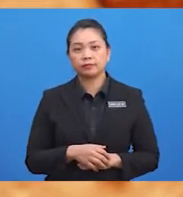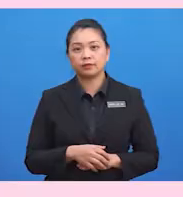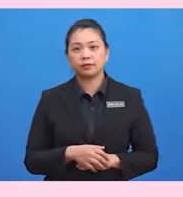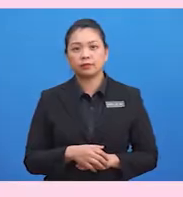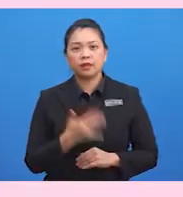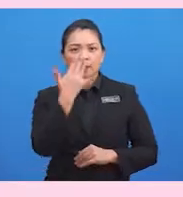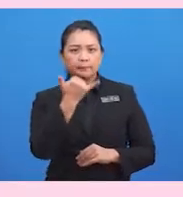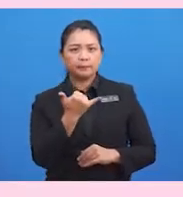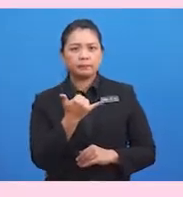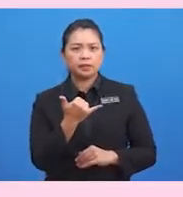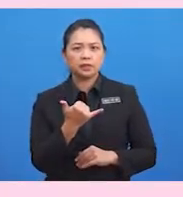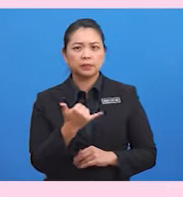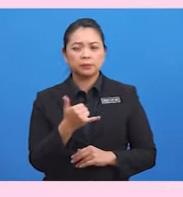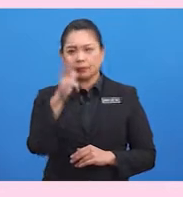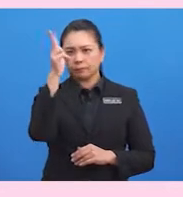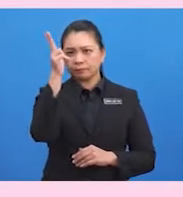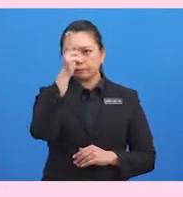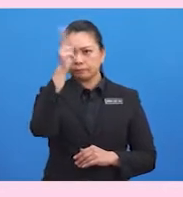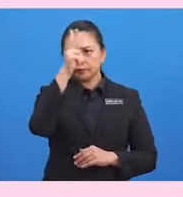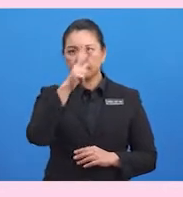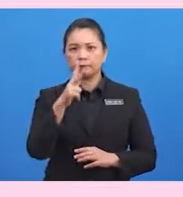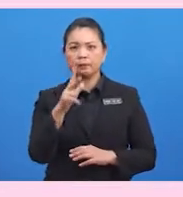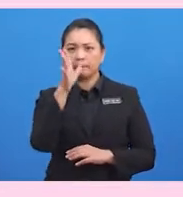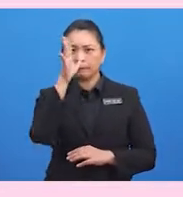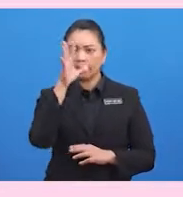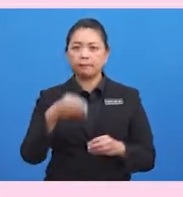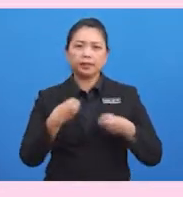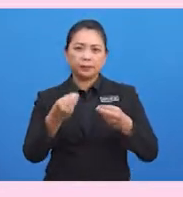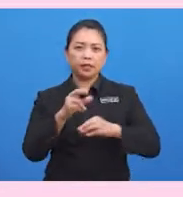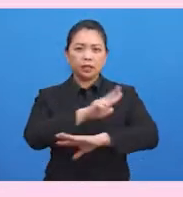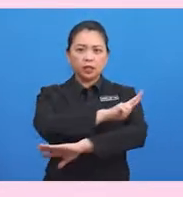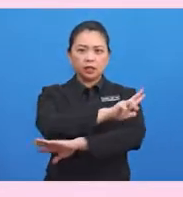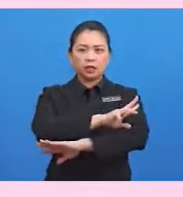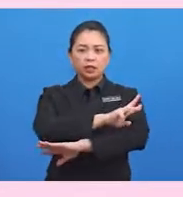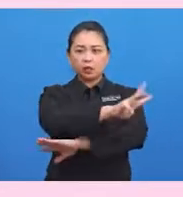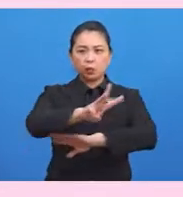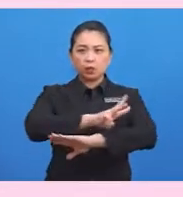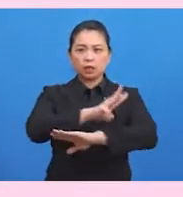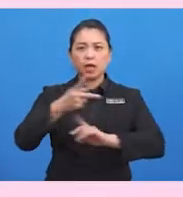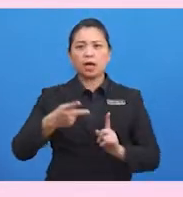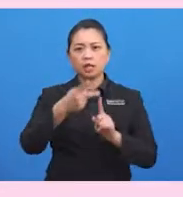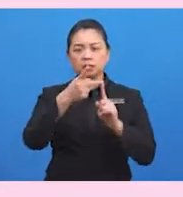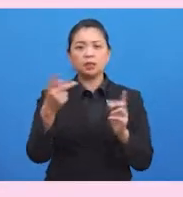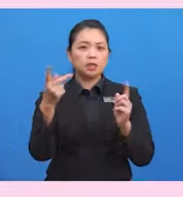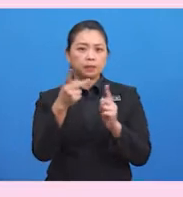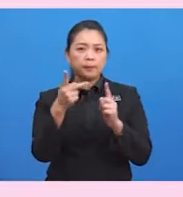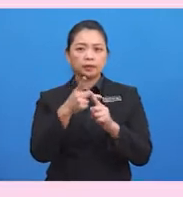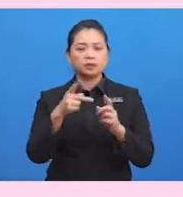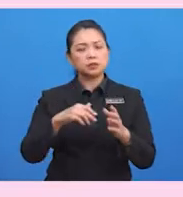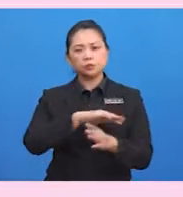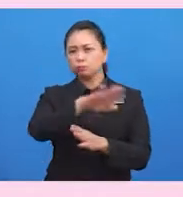daerah Mengapakah pemerintah melakukan memberikan kawasan khas ini kepada para pembesar